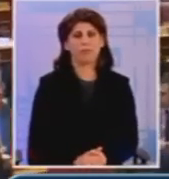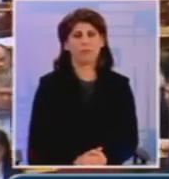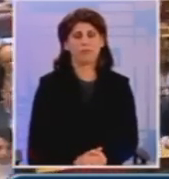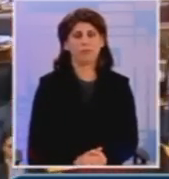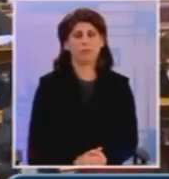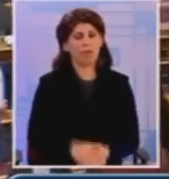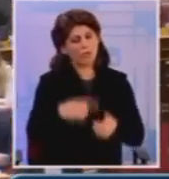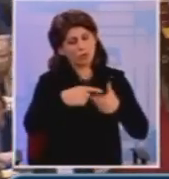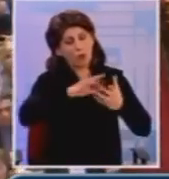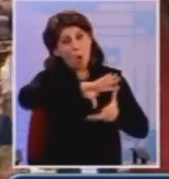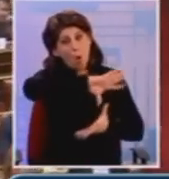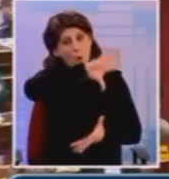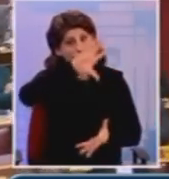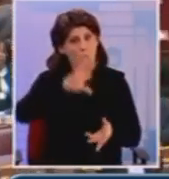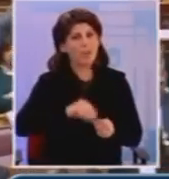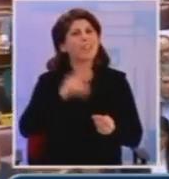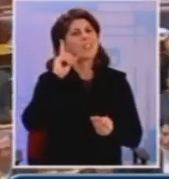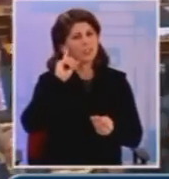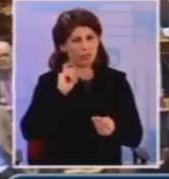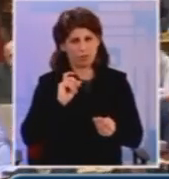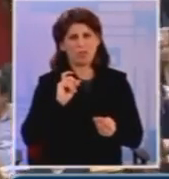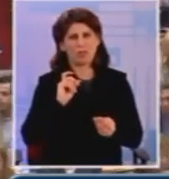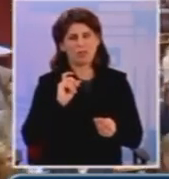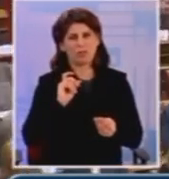Όλα αυτά γνωρίζω ότι είναι ταυτόχρονα